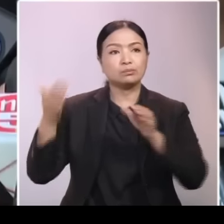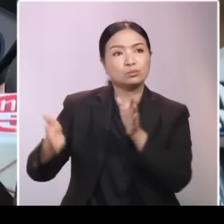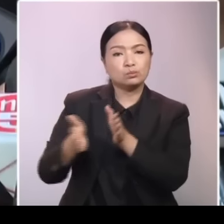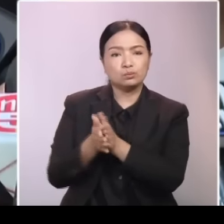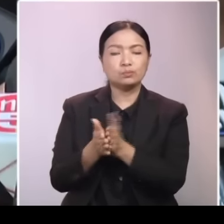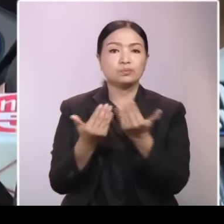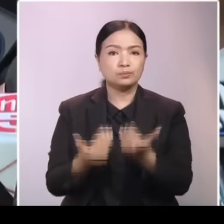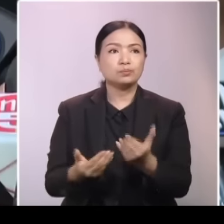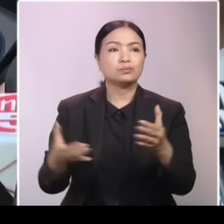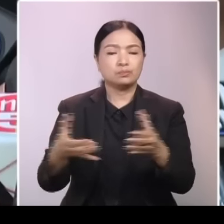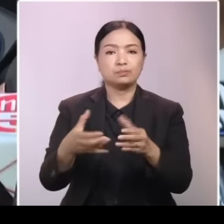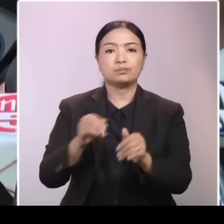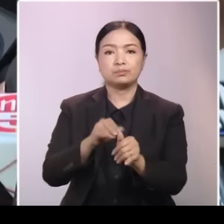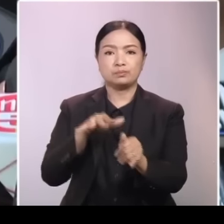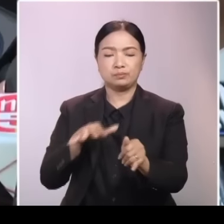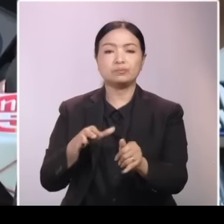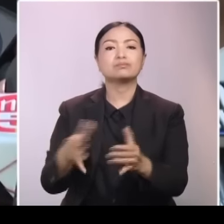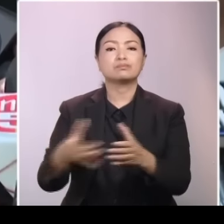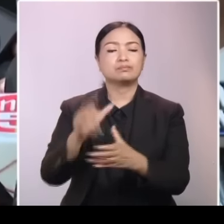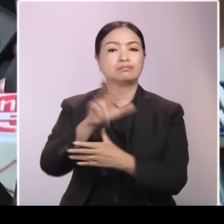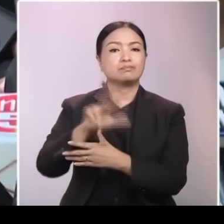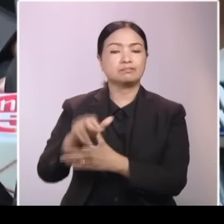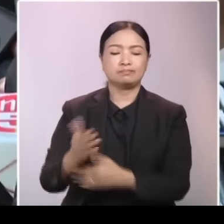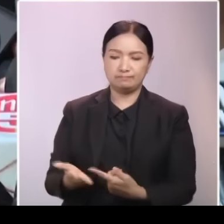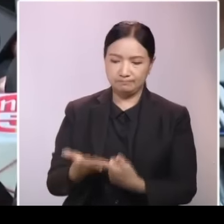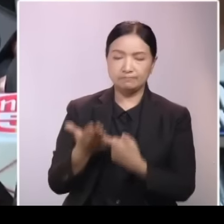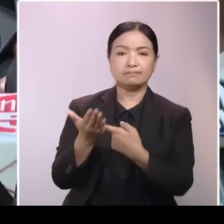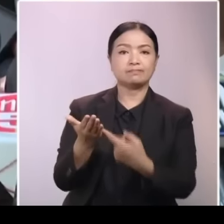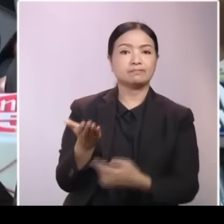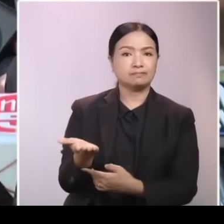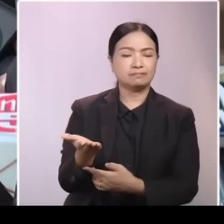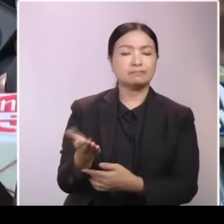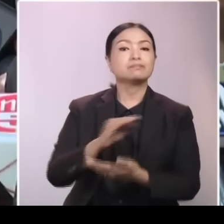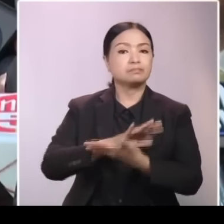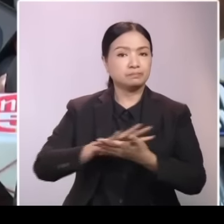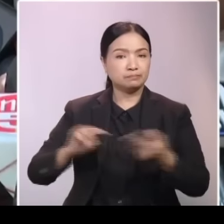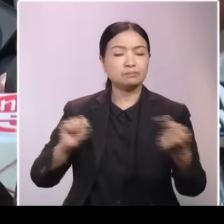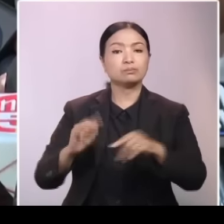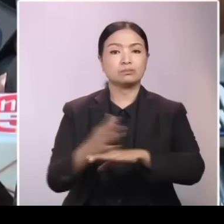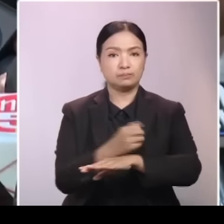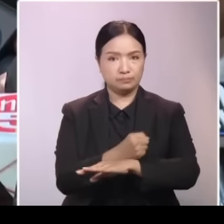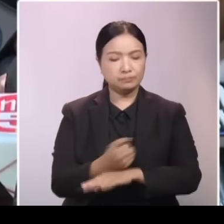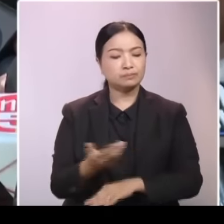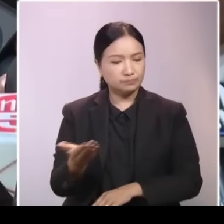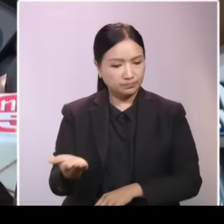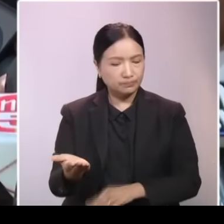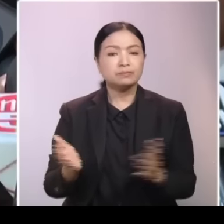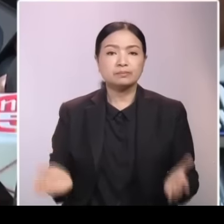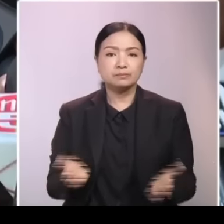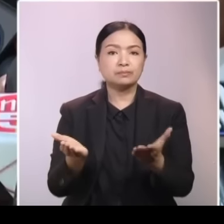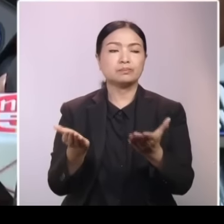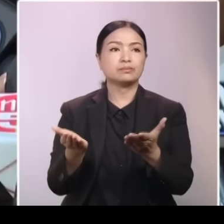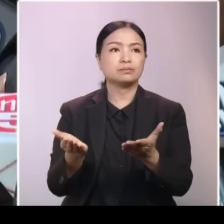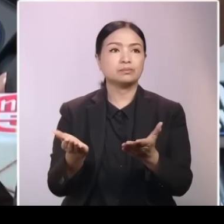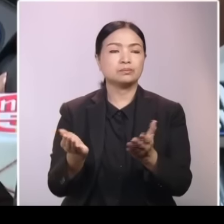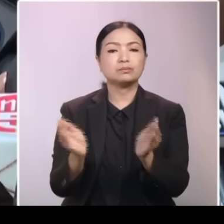วันนี้ก็มีพรรคเพื่อไทยเป็นพรรคแกนนำเพราะฉะนั้นโดยมารยาททางการเมืองเราก็ต้องสนับสนุนผู้สมัคร